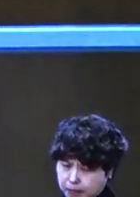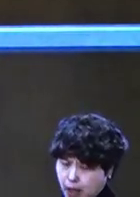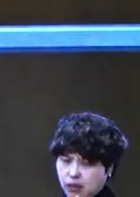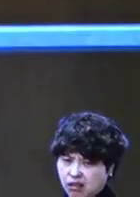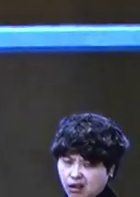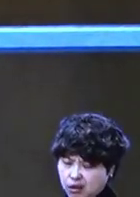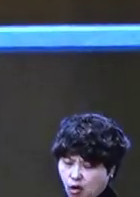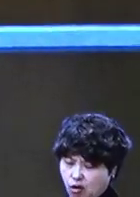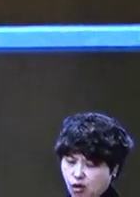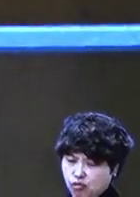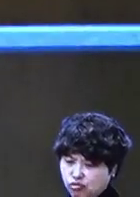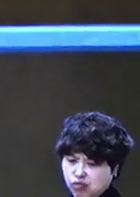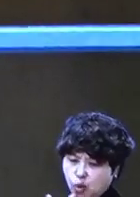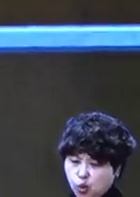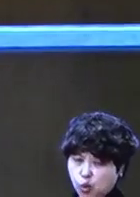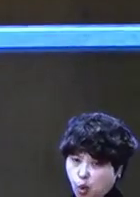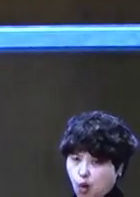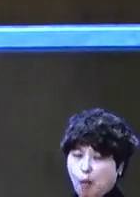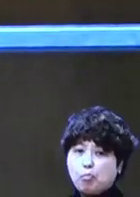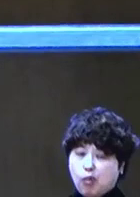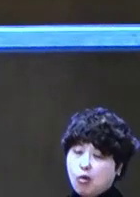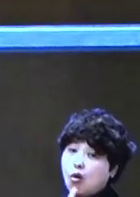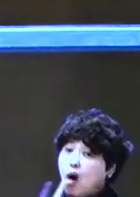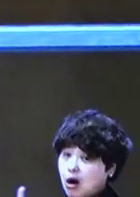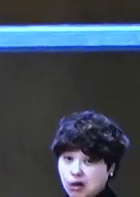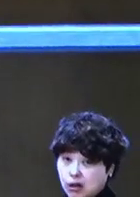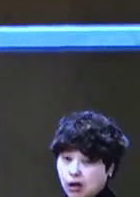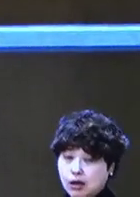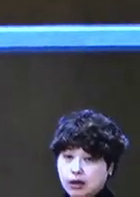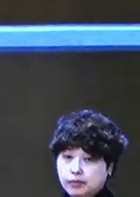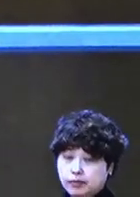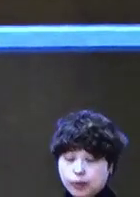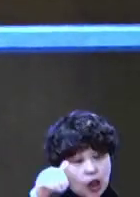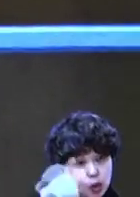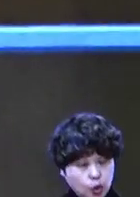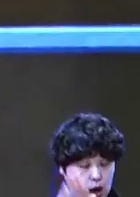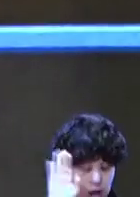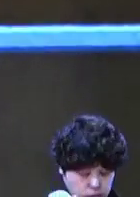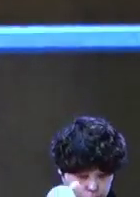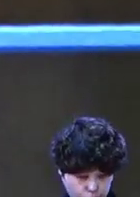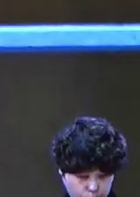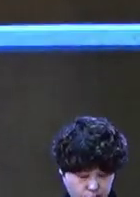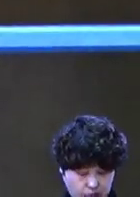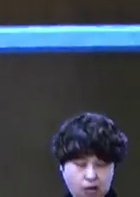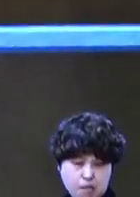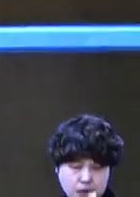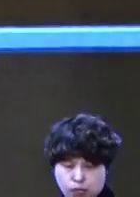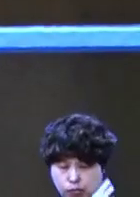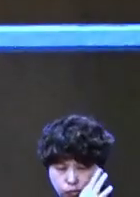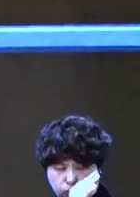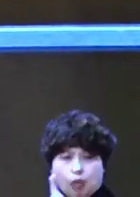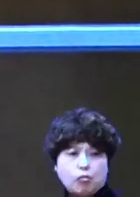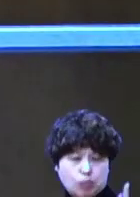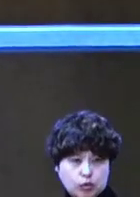오래고 민생은 접어둔 채 총선 그냥 행보는 낯부끄러운 모습만